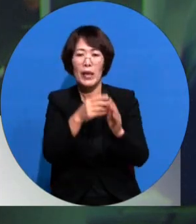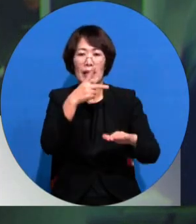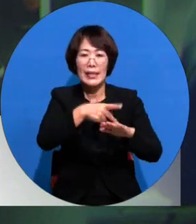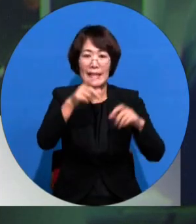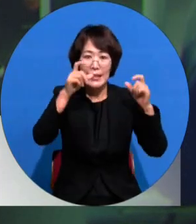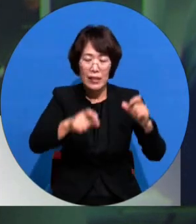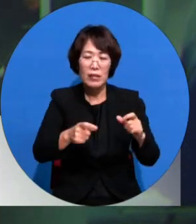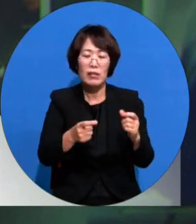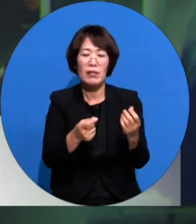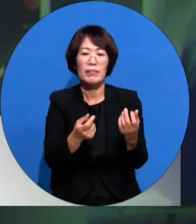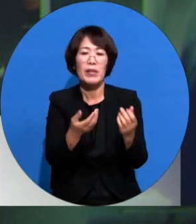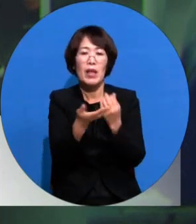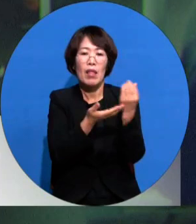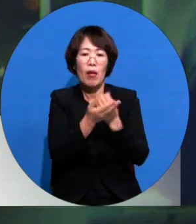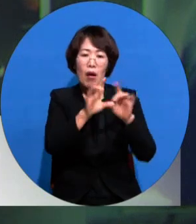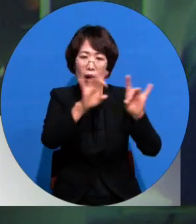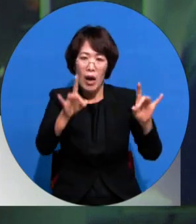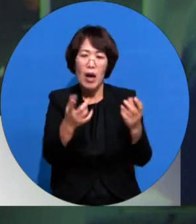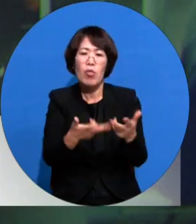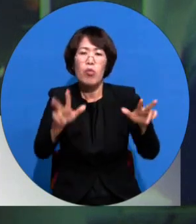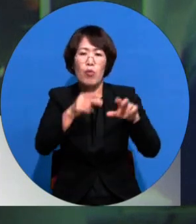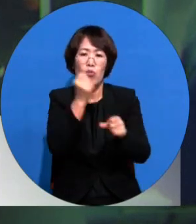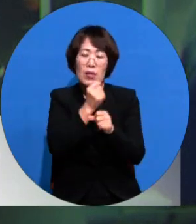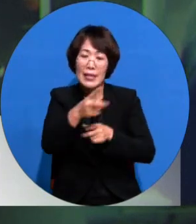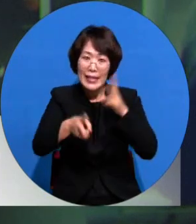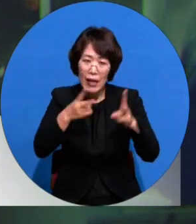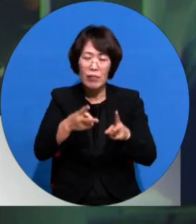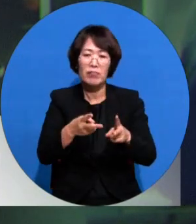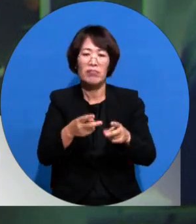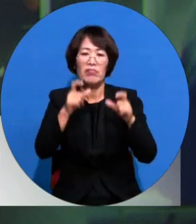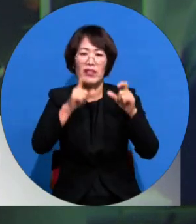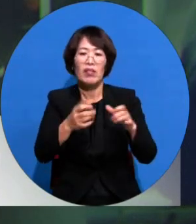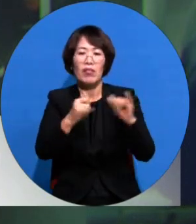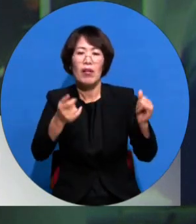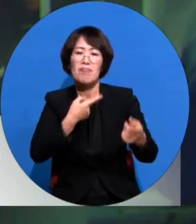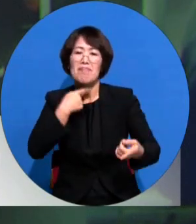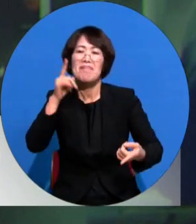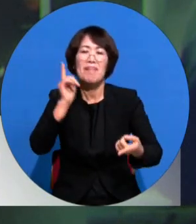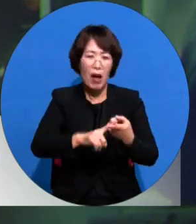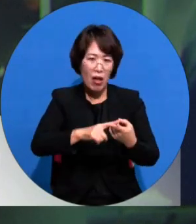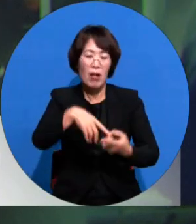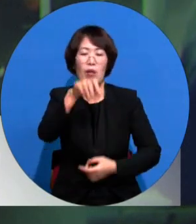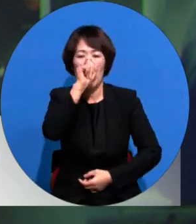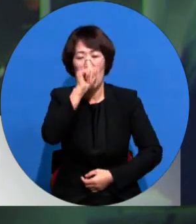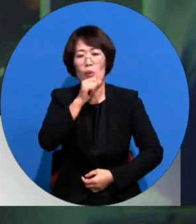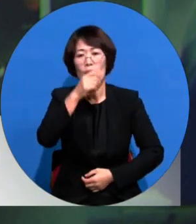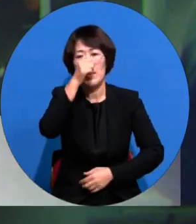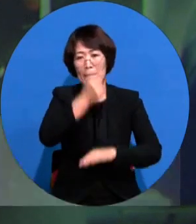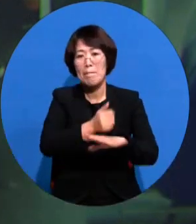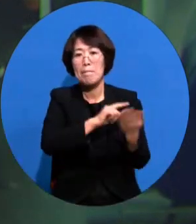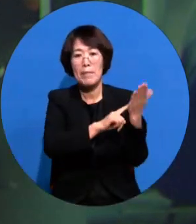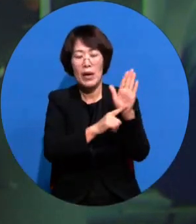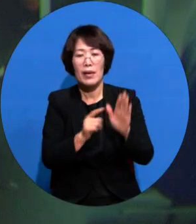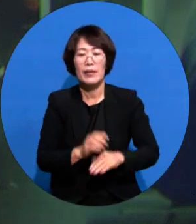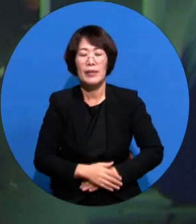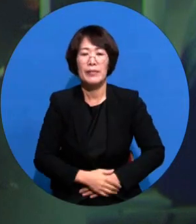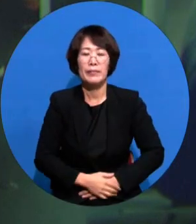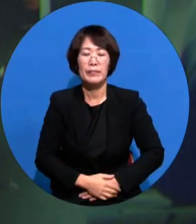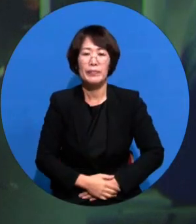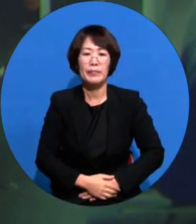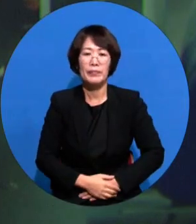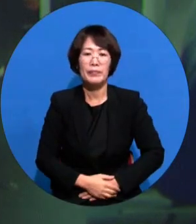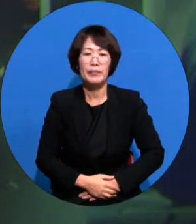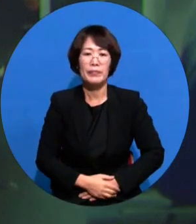신안군의 일섬 일정원화 사업에 대한 신안 군민들의 만족도가 매우 높은 것으로 조사되어 있습니다. 안준호